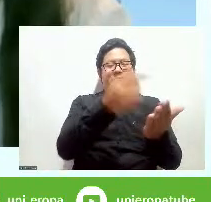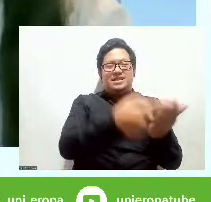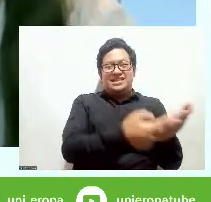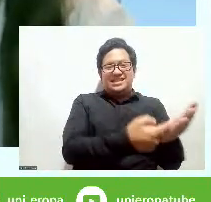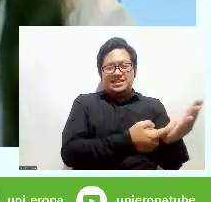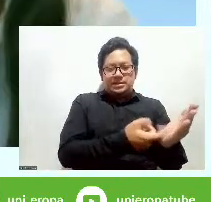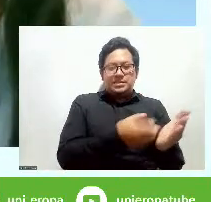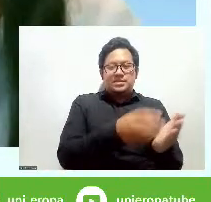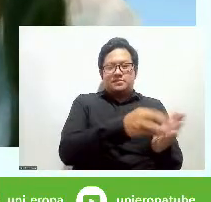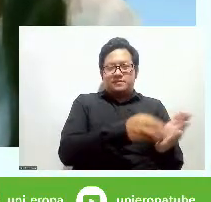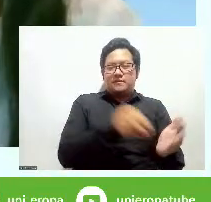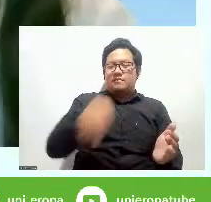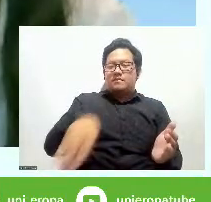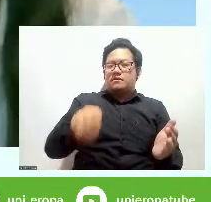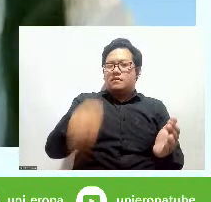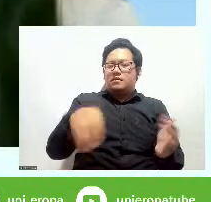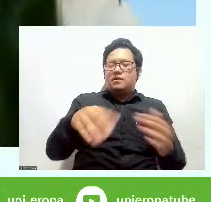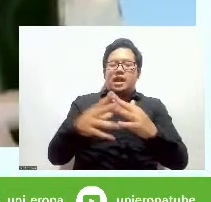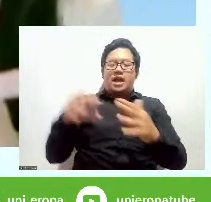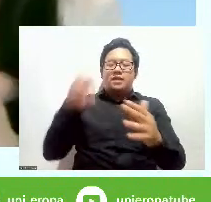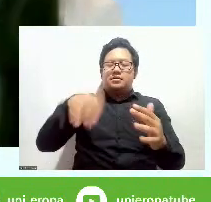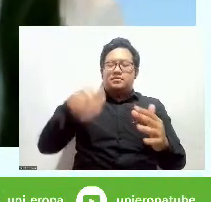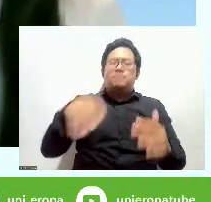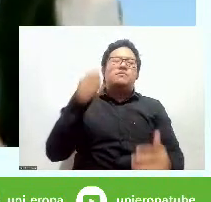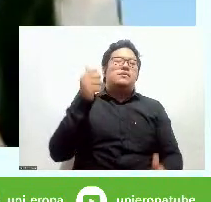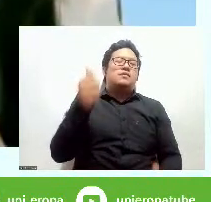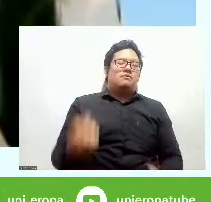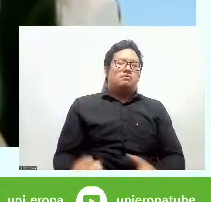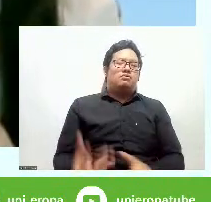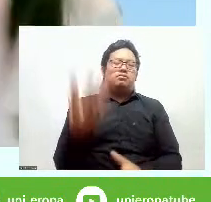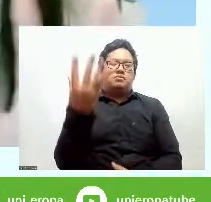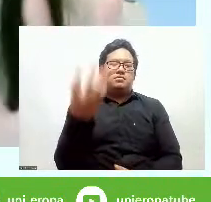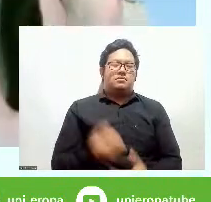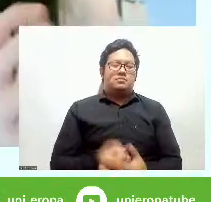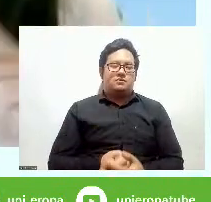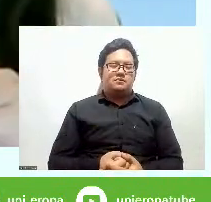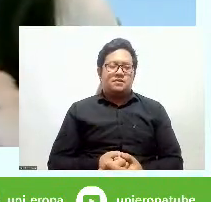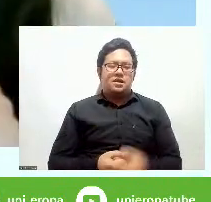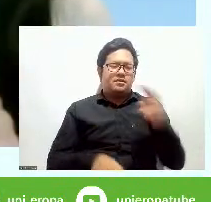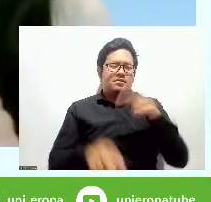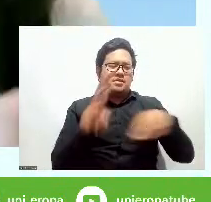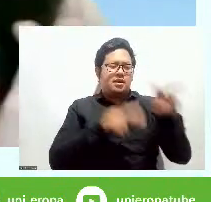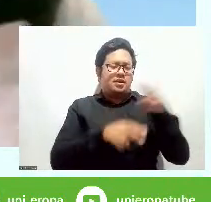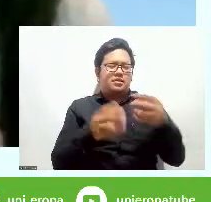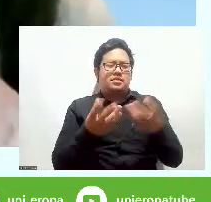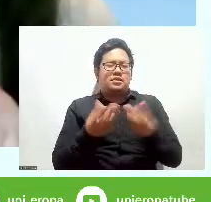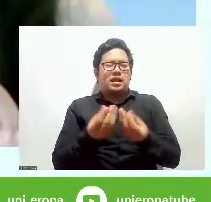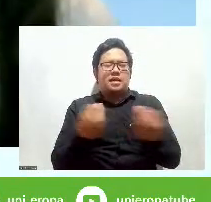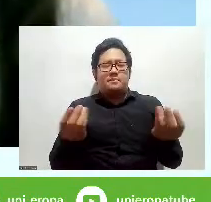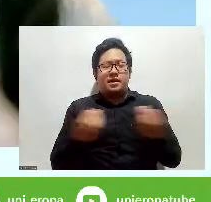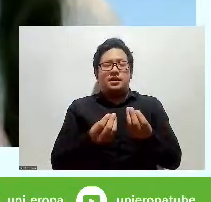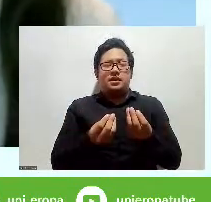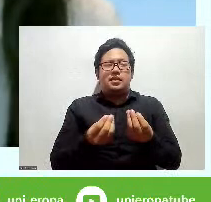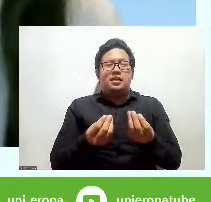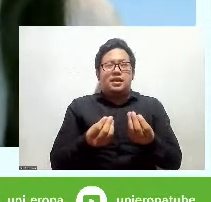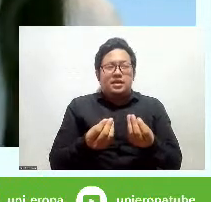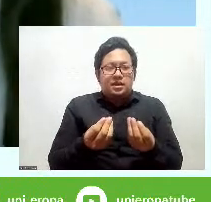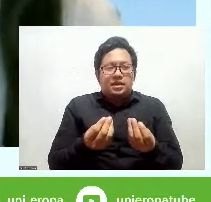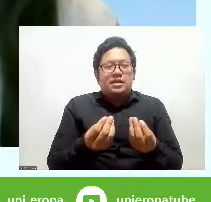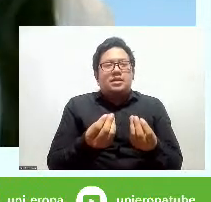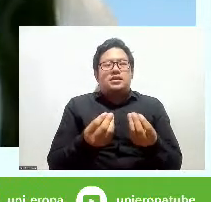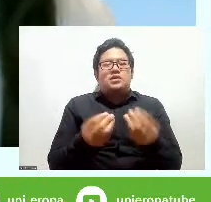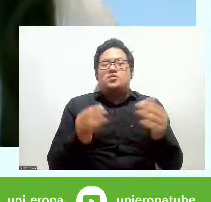gampang banget pokoknya cari aja lengket-lengket ya Tanaman yang cocok di iklim tropis gitu Terus kalian gimana